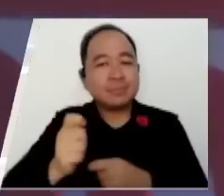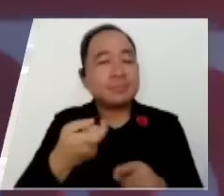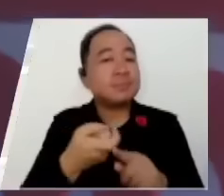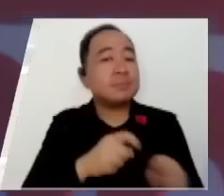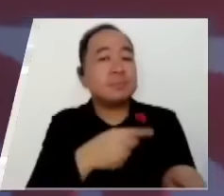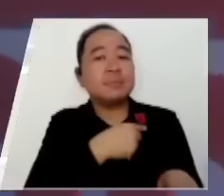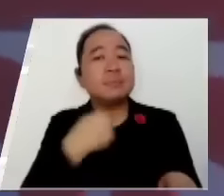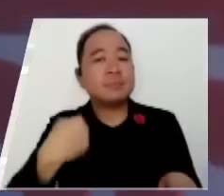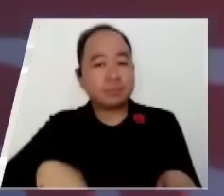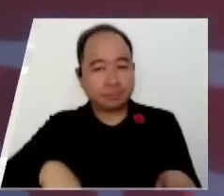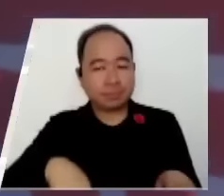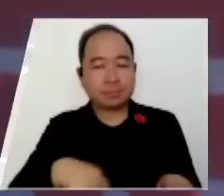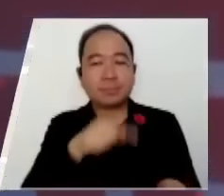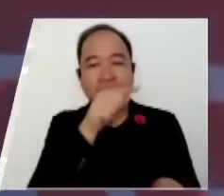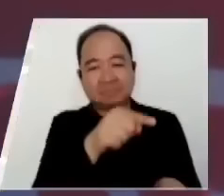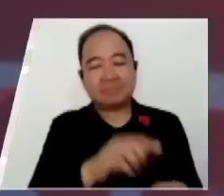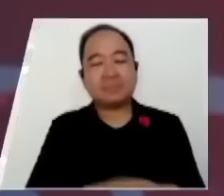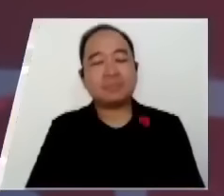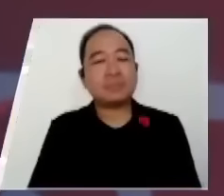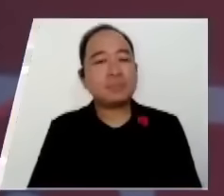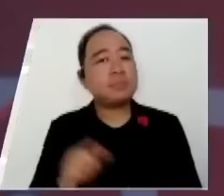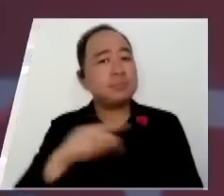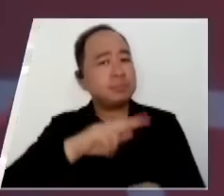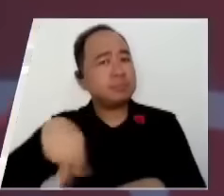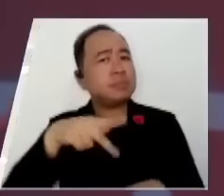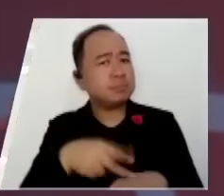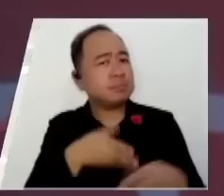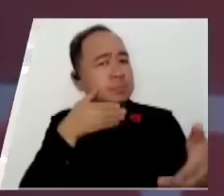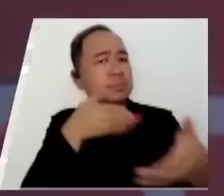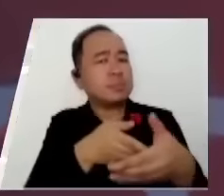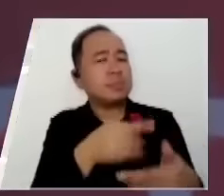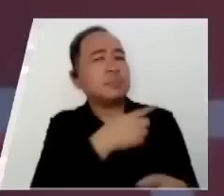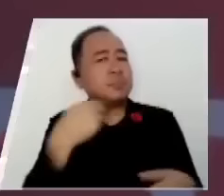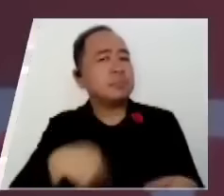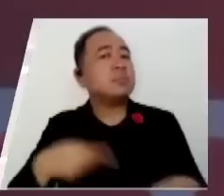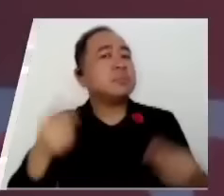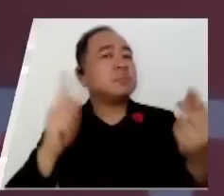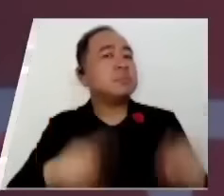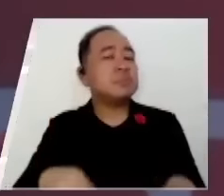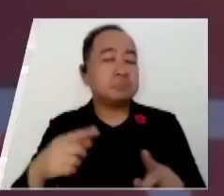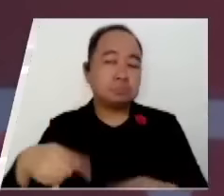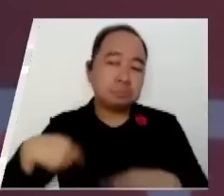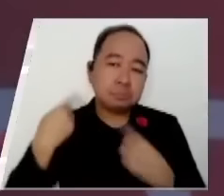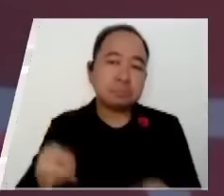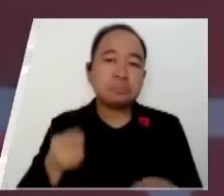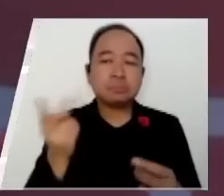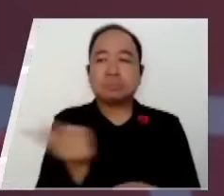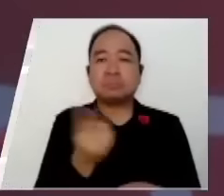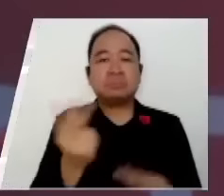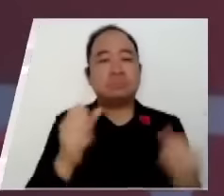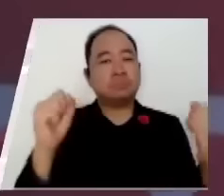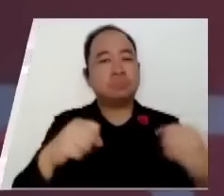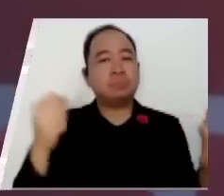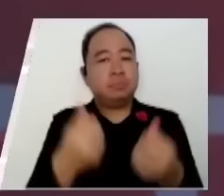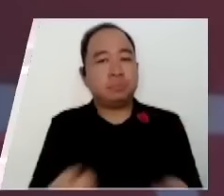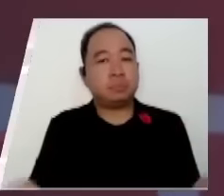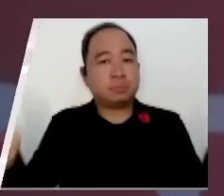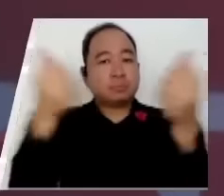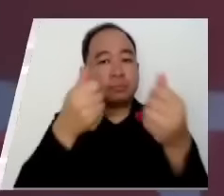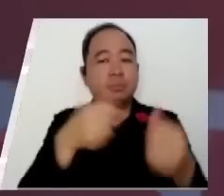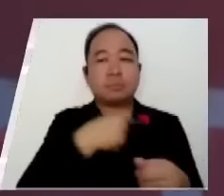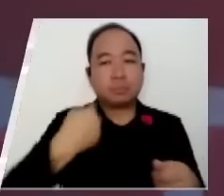ng Pilipinas ang hakbang na yan ng China na nangyari ilang araw lang matapos pagtibayan ng mga leader ng dalawang bansa ang maritime communication para